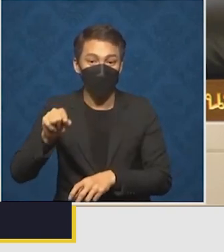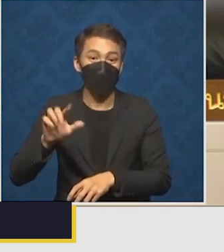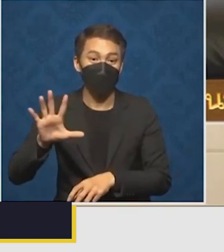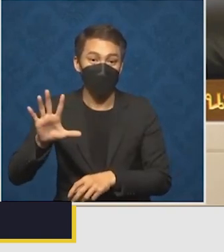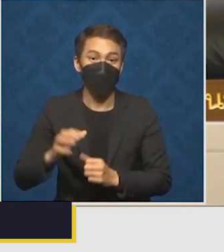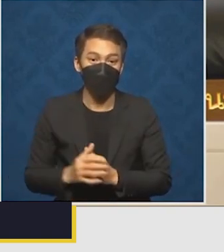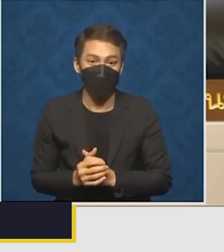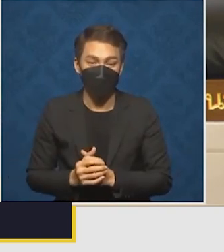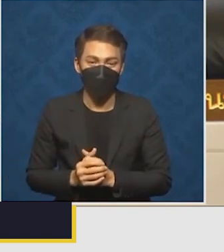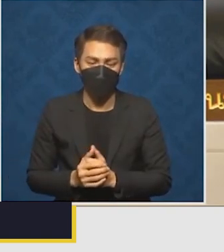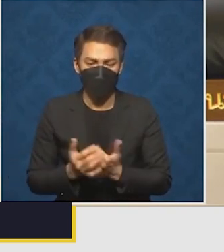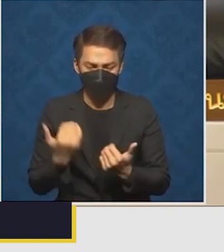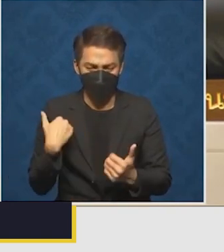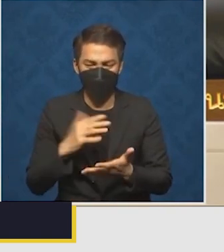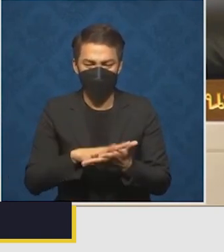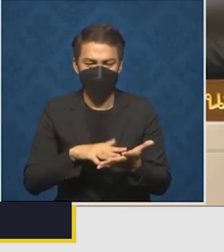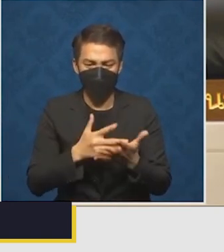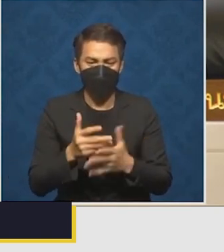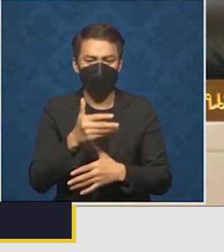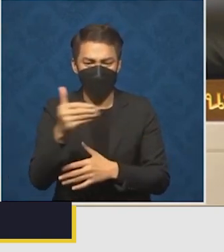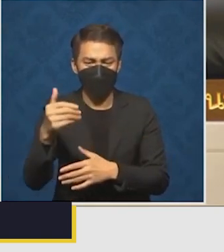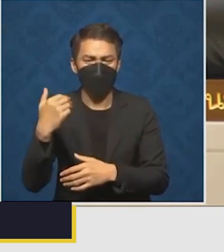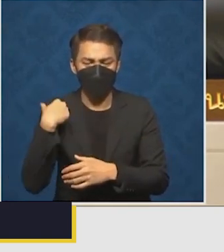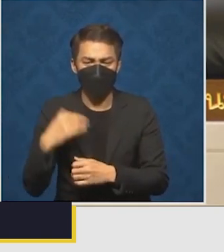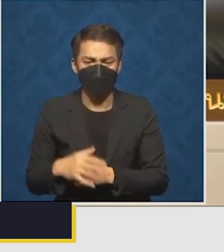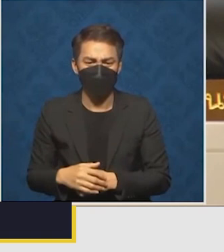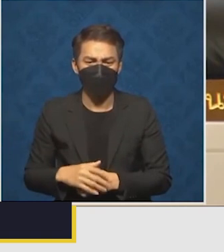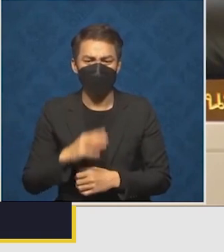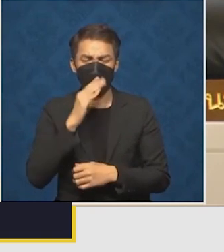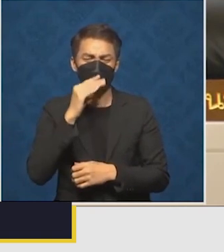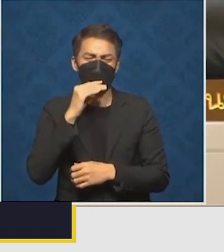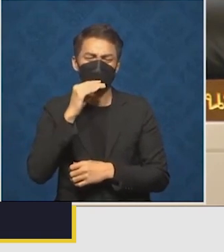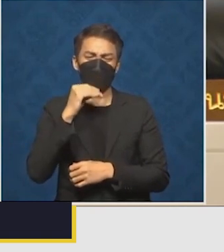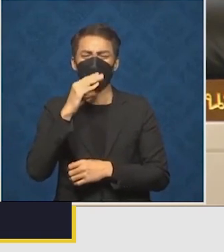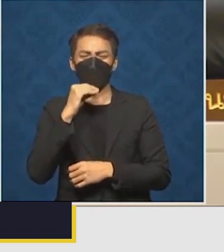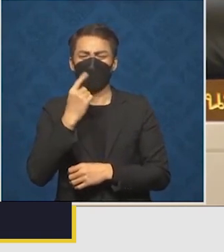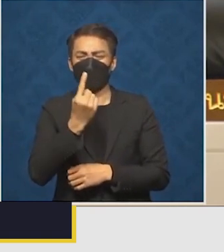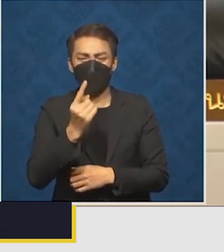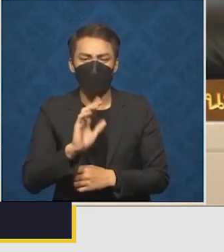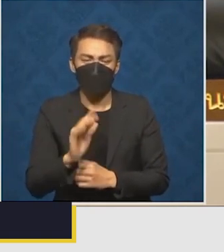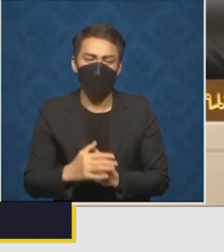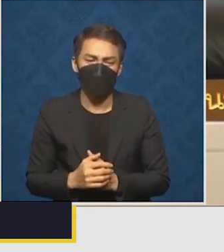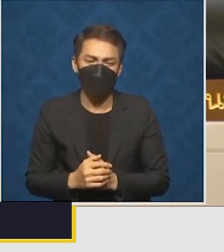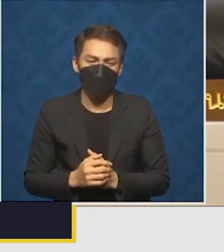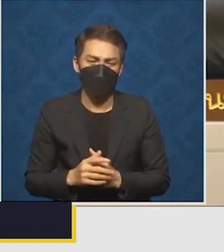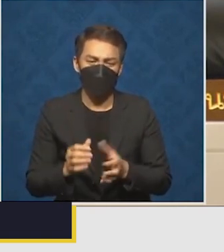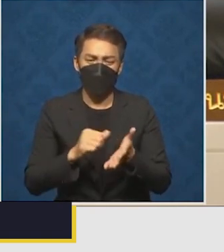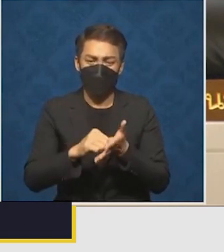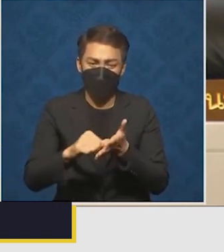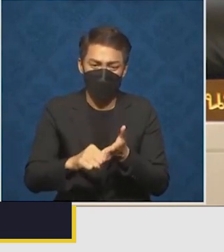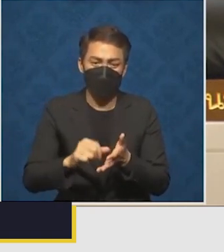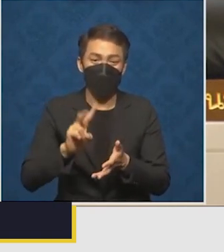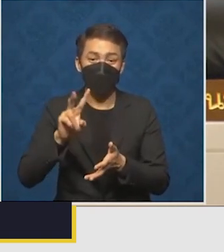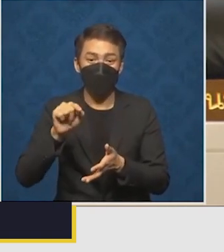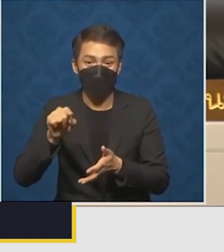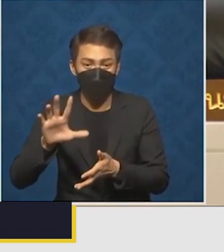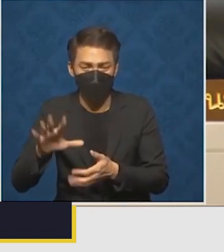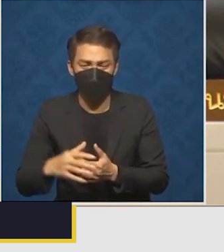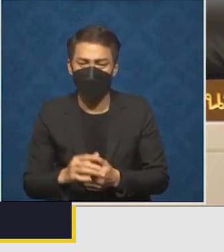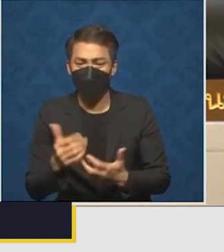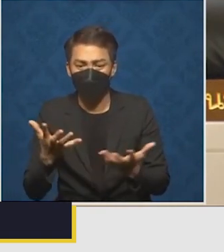กลายเป็นคนที่ไม่มีเหตุไม่มีผลนะแล้วก็หลายๆครั้งเนี่ยก็พูดเหมือนไม่ทันที่จะจบประโยคอะค่ะก็คือ